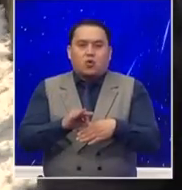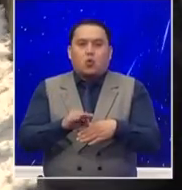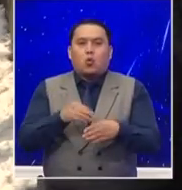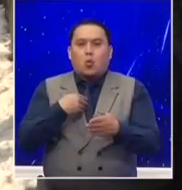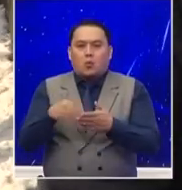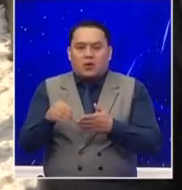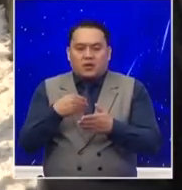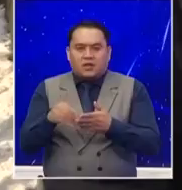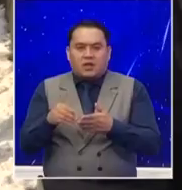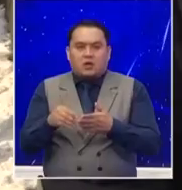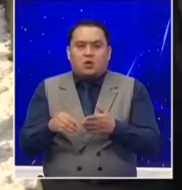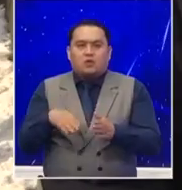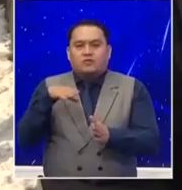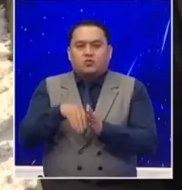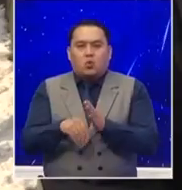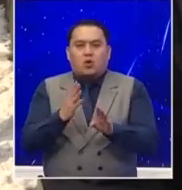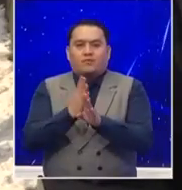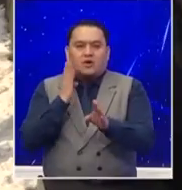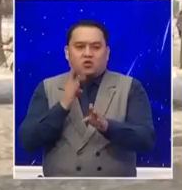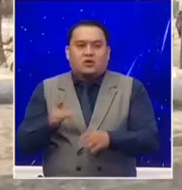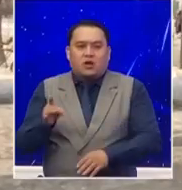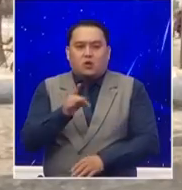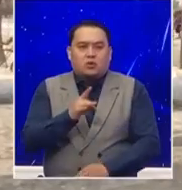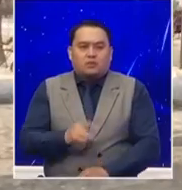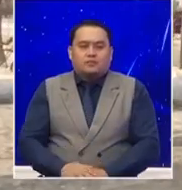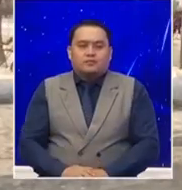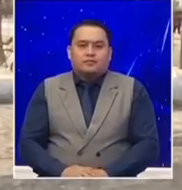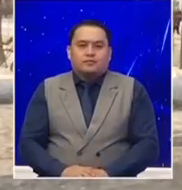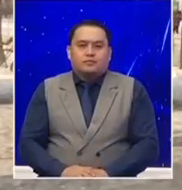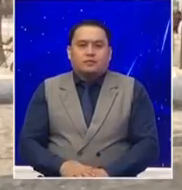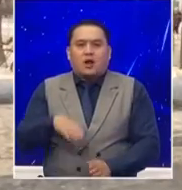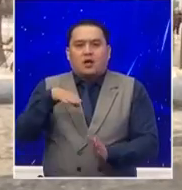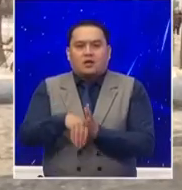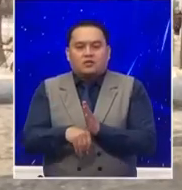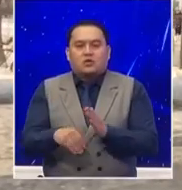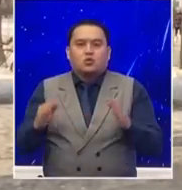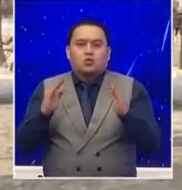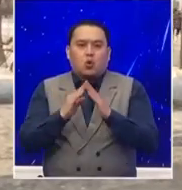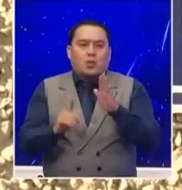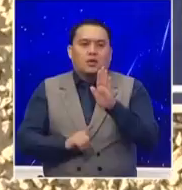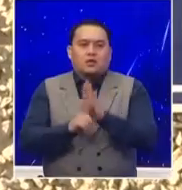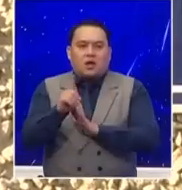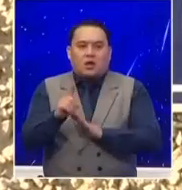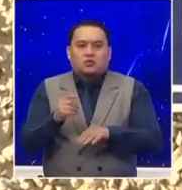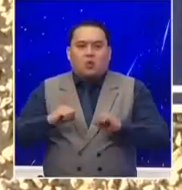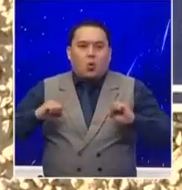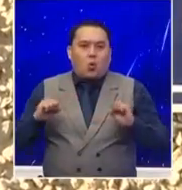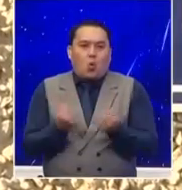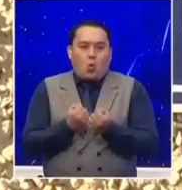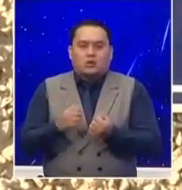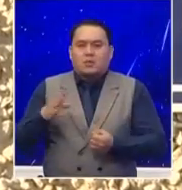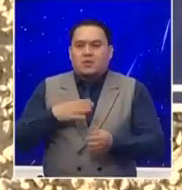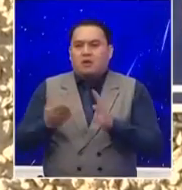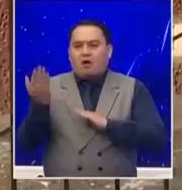приобрели недвижимость и вселили в него очередников района. С момента заселения для жильцов дома начались испытания холодом. К слову,